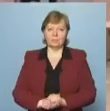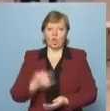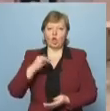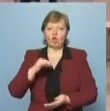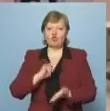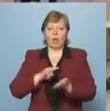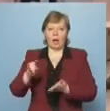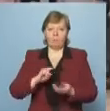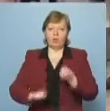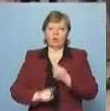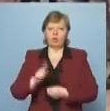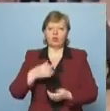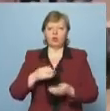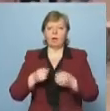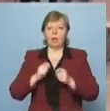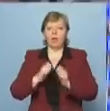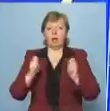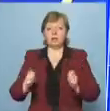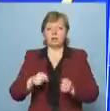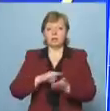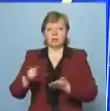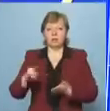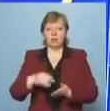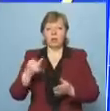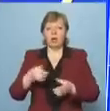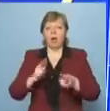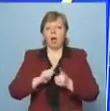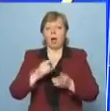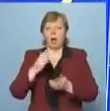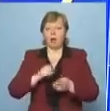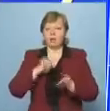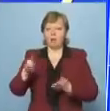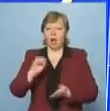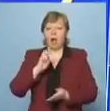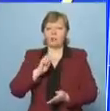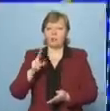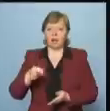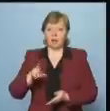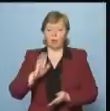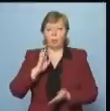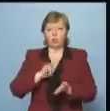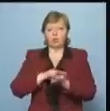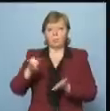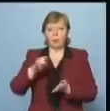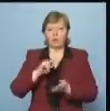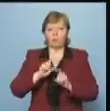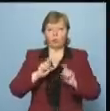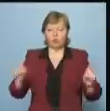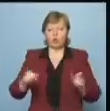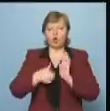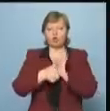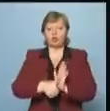Ижавия на своем сайте проводит опрос горожан о необходимости введения рейса Ижевск-Анталия. При этом авиаперевозчик предполагает совершать